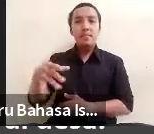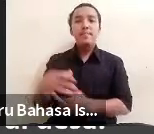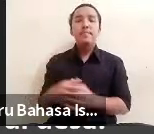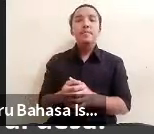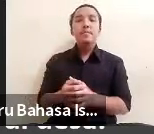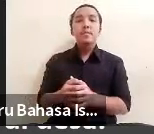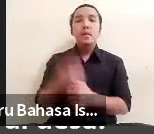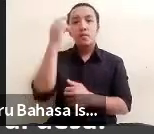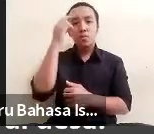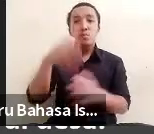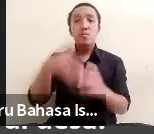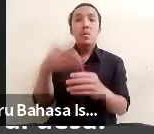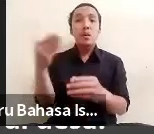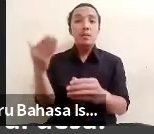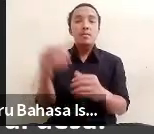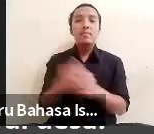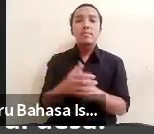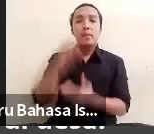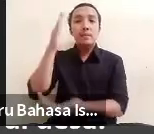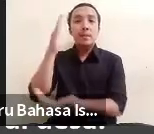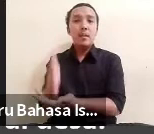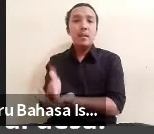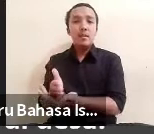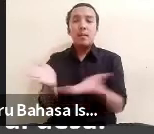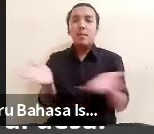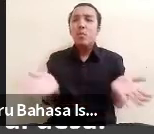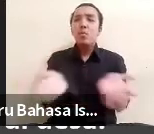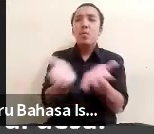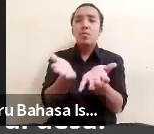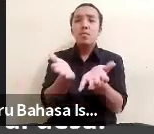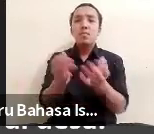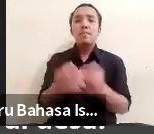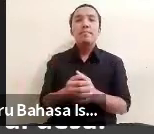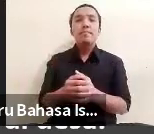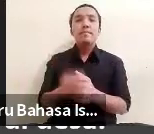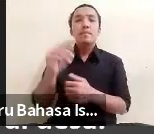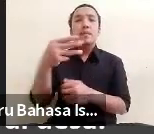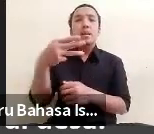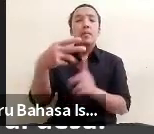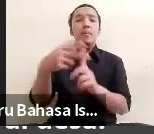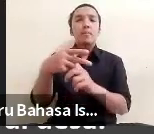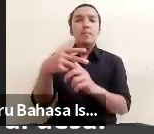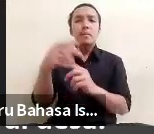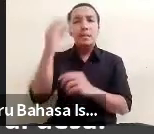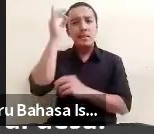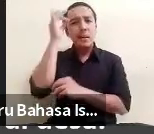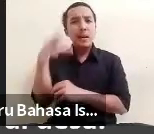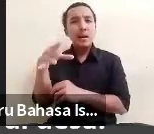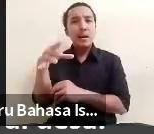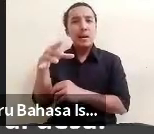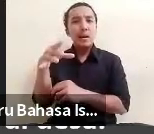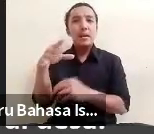mengeluarkan kebijakan yang mendorong replikasi desa inklusi. Kemarin dengan